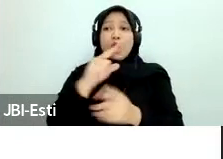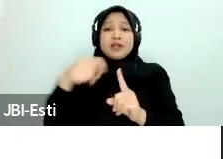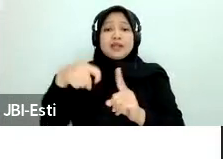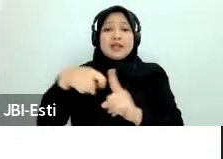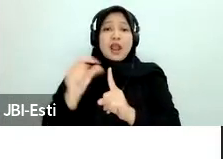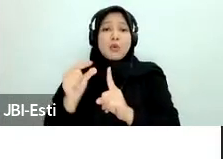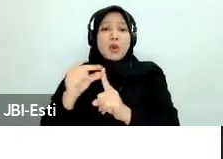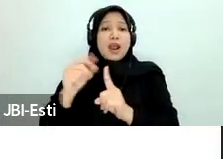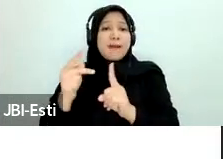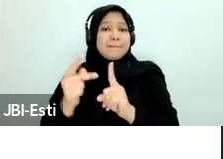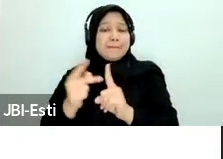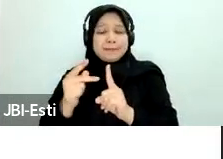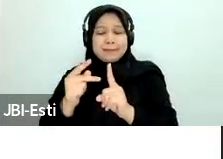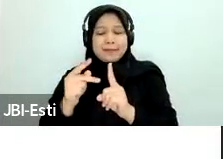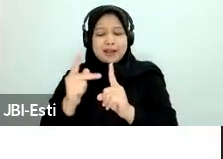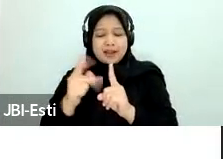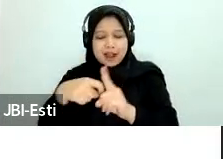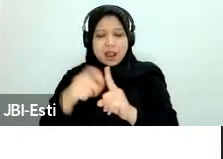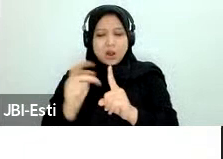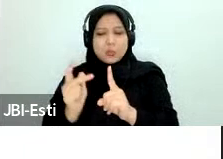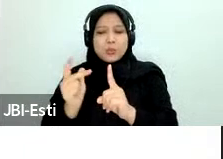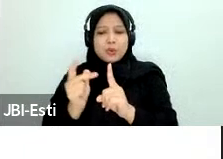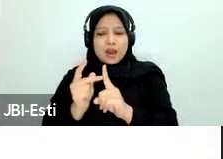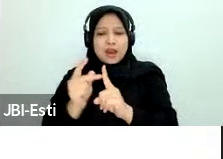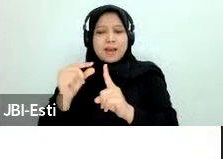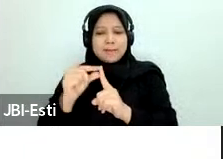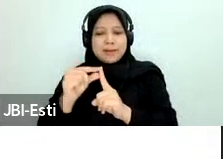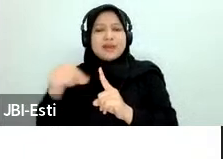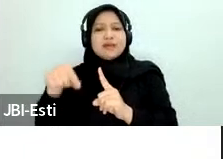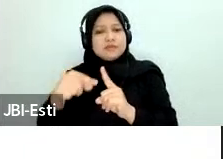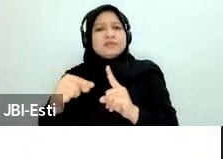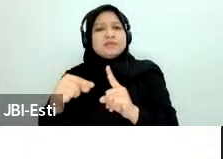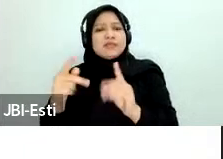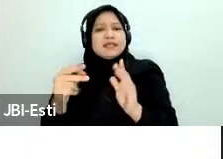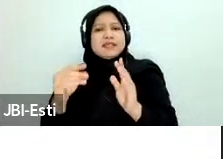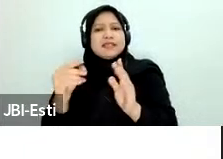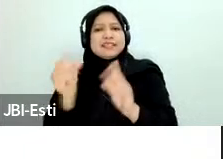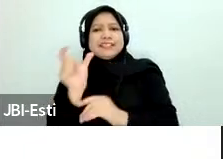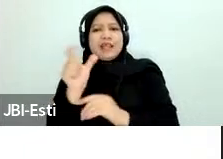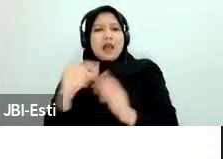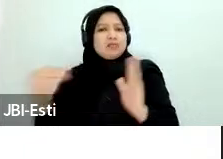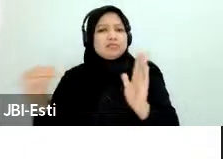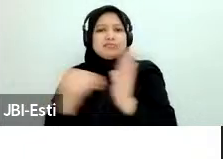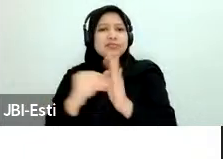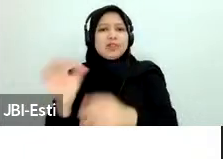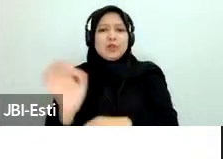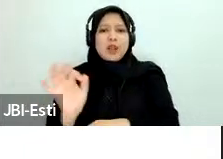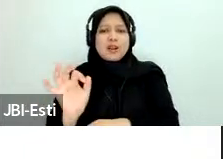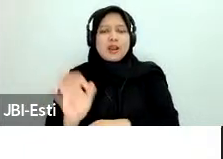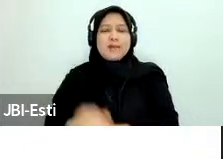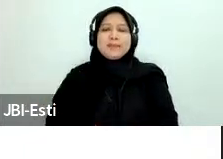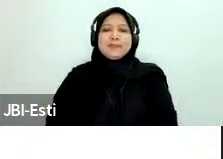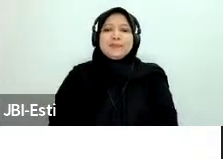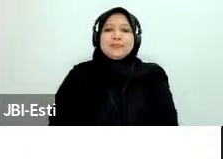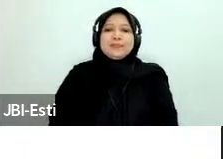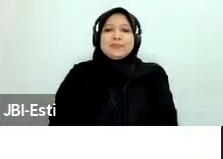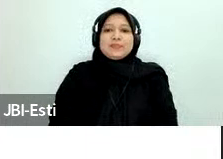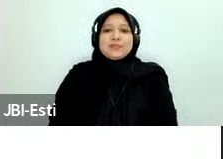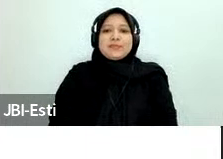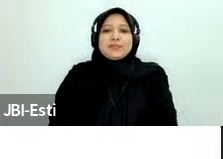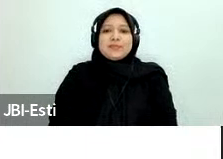kemudian berefleksi masing-masing karena saya yakin banyak sekali